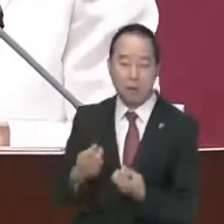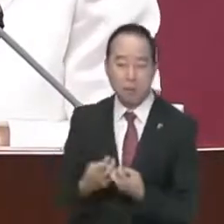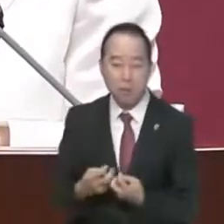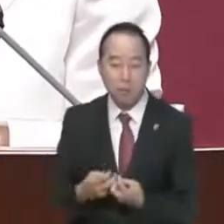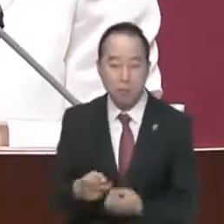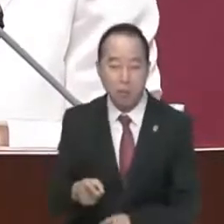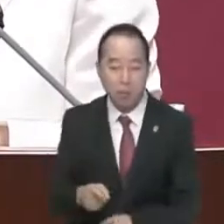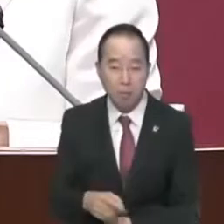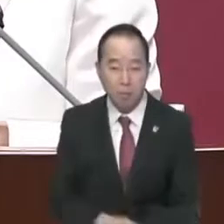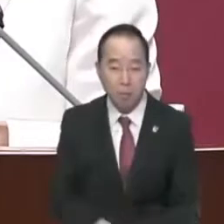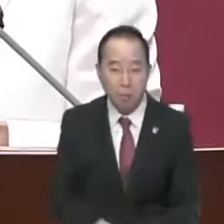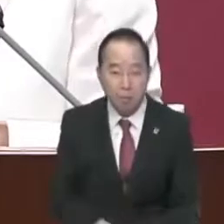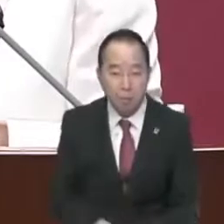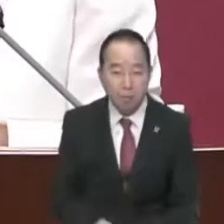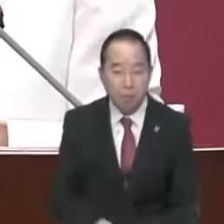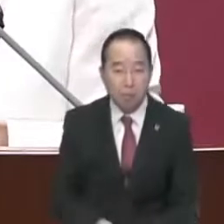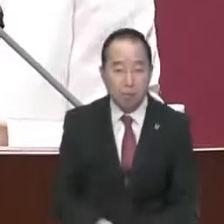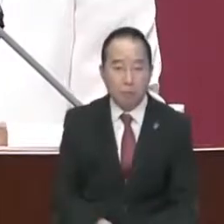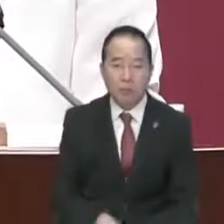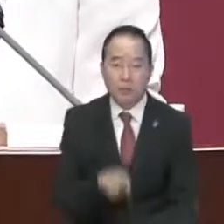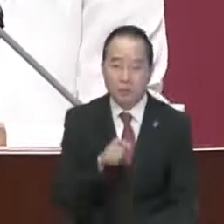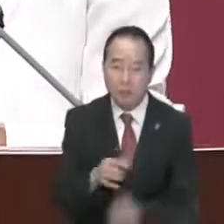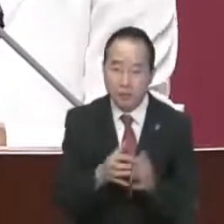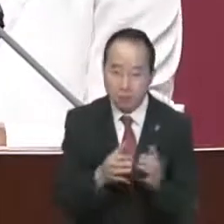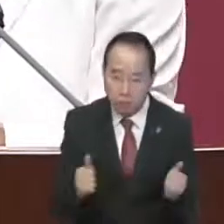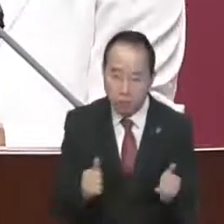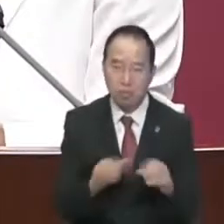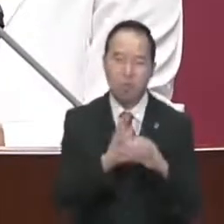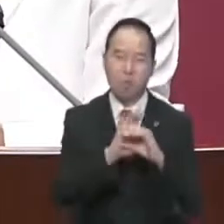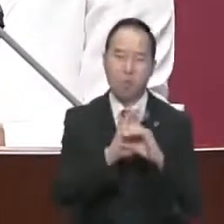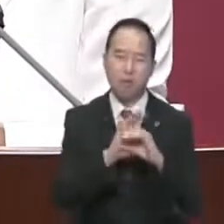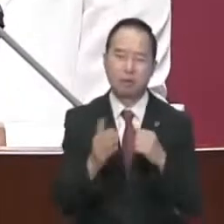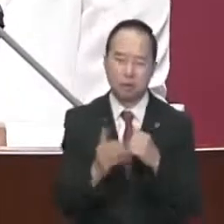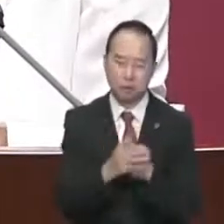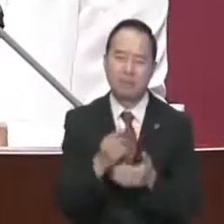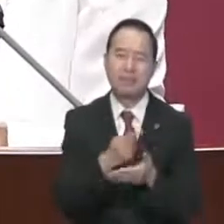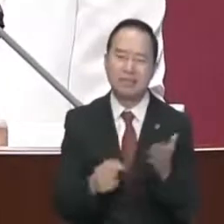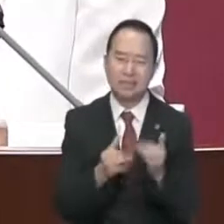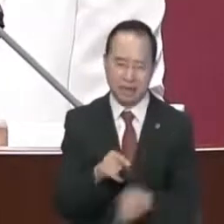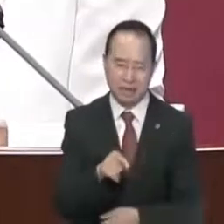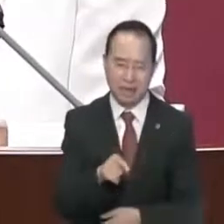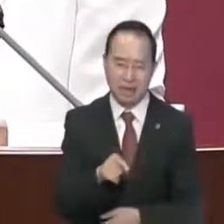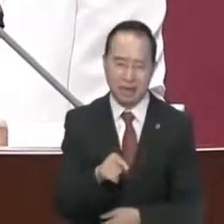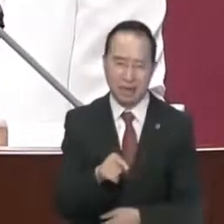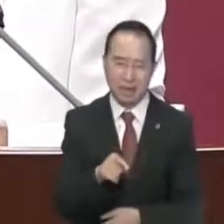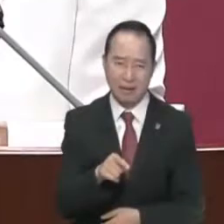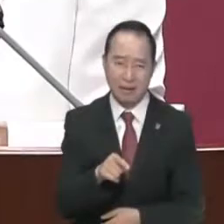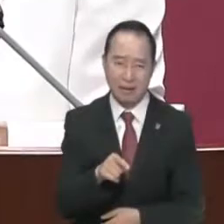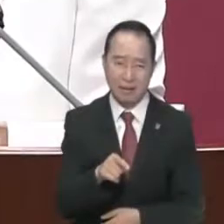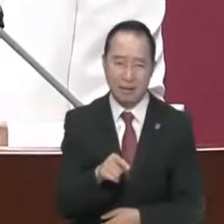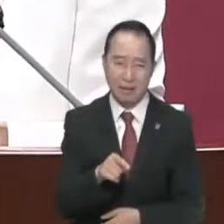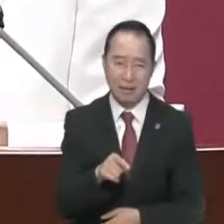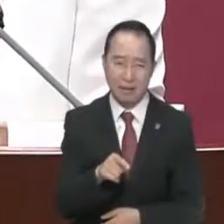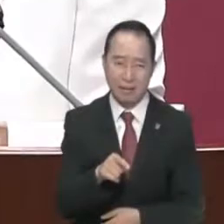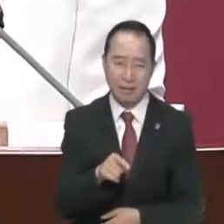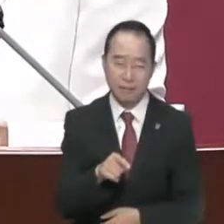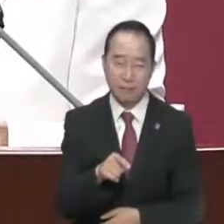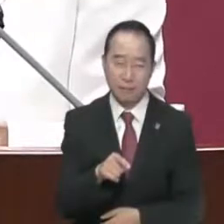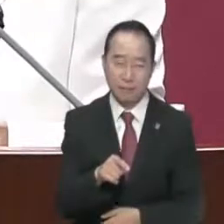하시겠습니까? 이분들도 코로나 희생자들이시네요. 코로나 때문에 여행을 안 가시니까